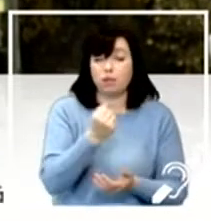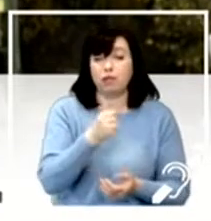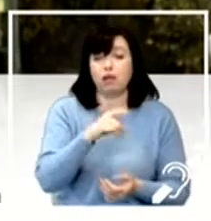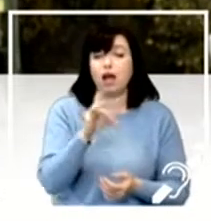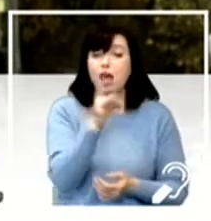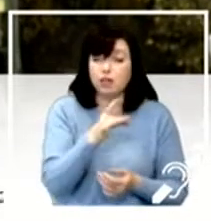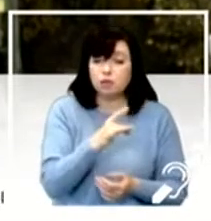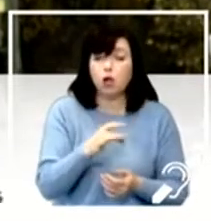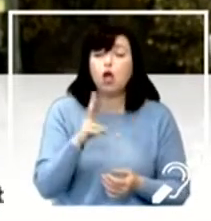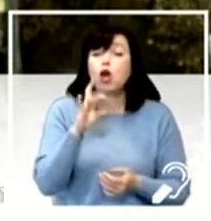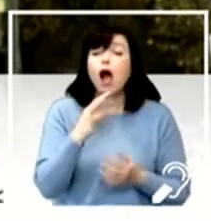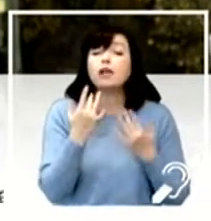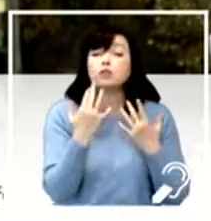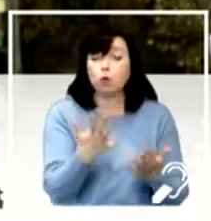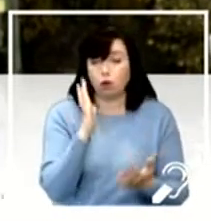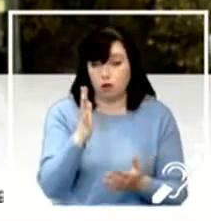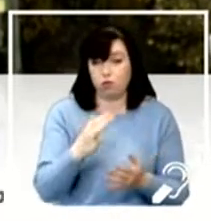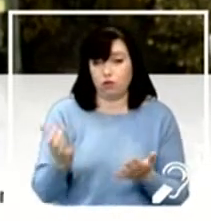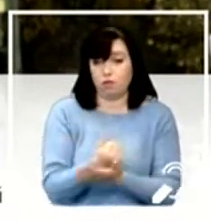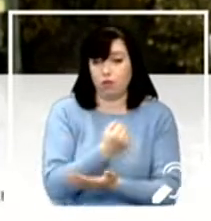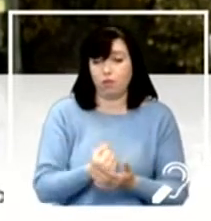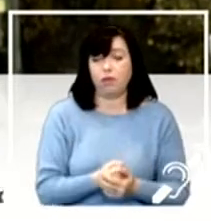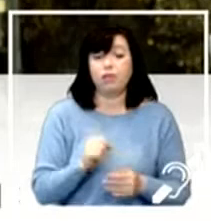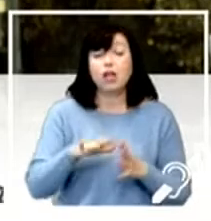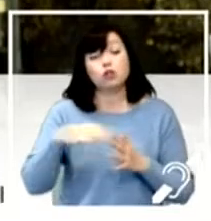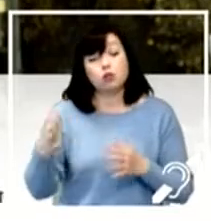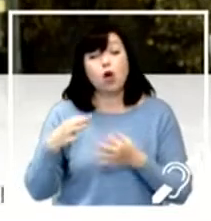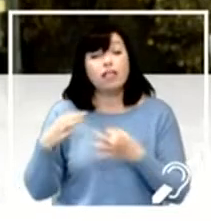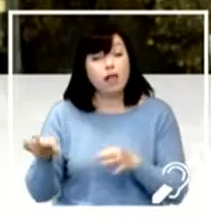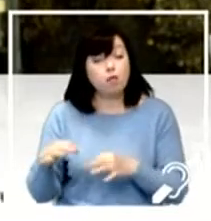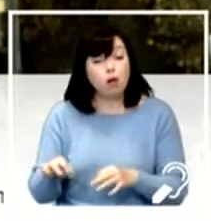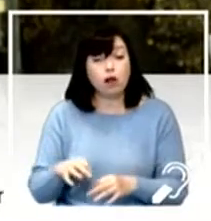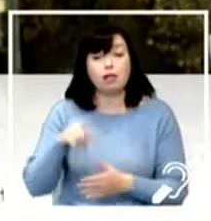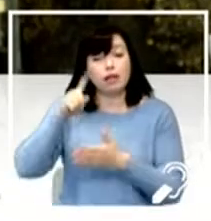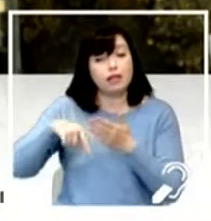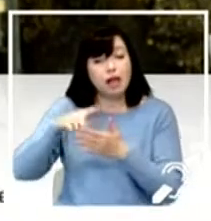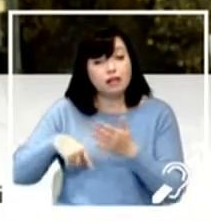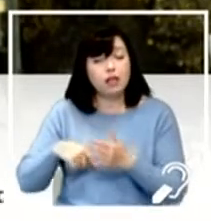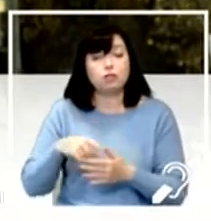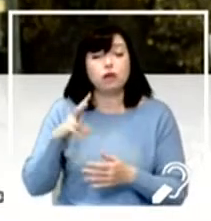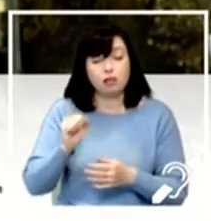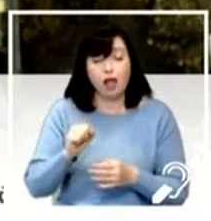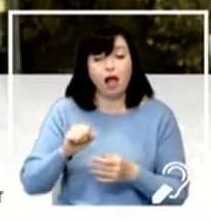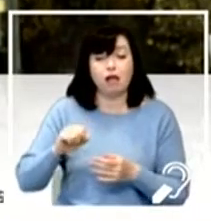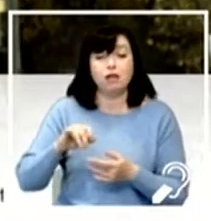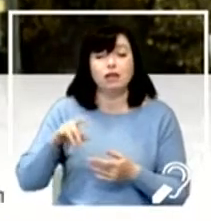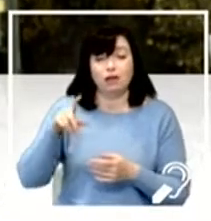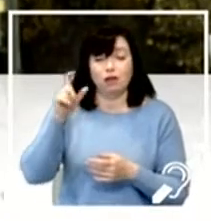va fi valul acestei victorii. De partea cealaltă, democrații au mizat pe starea de